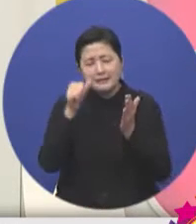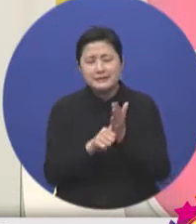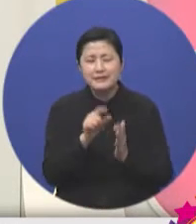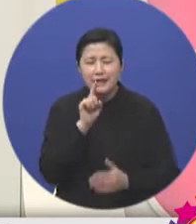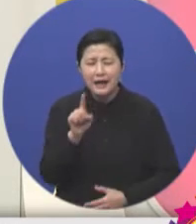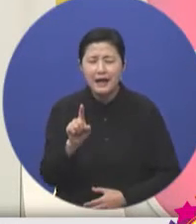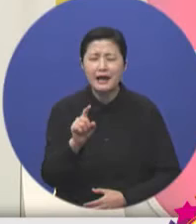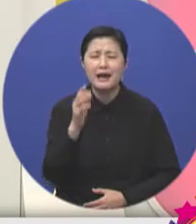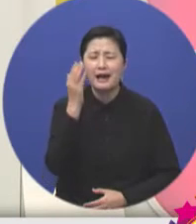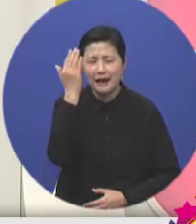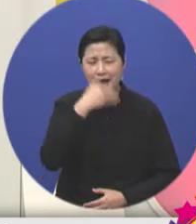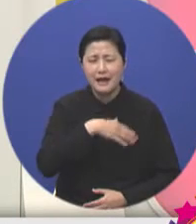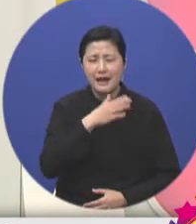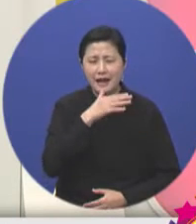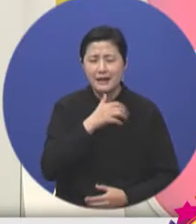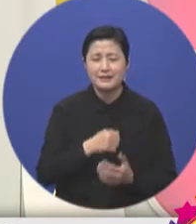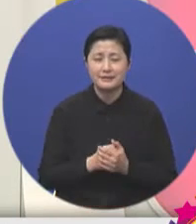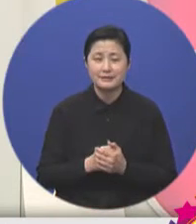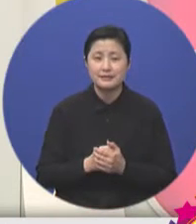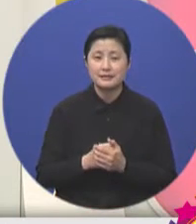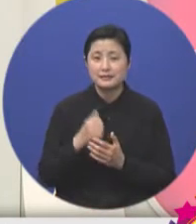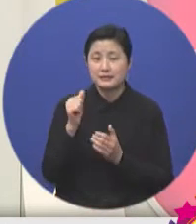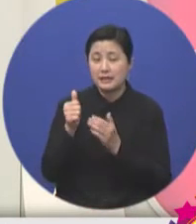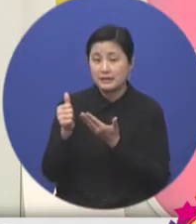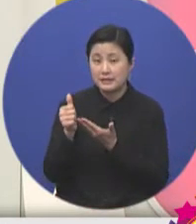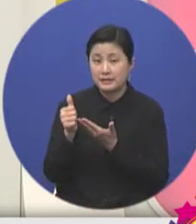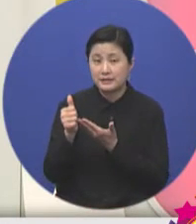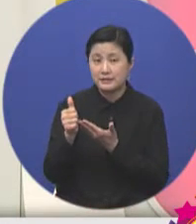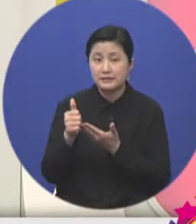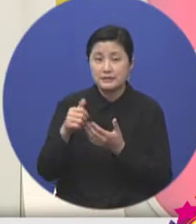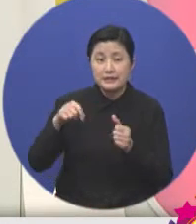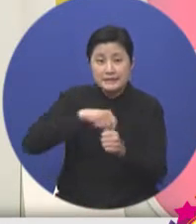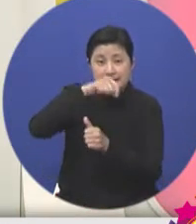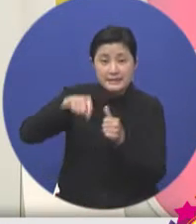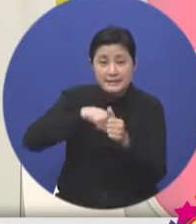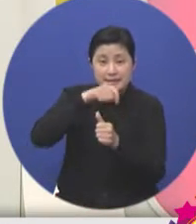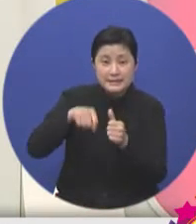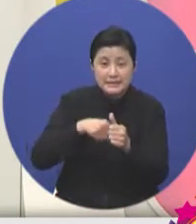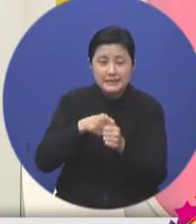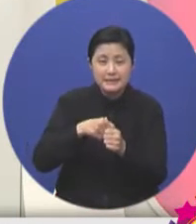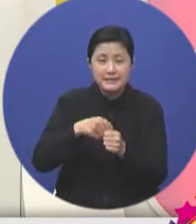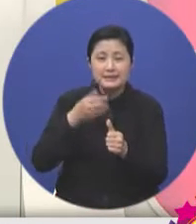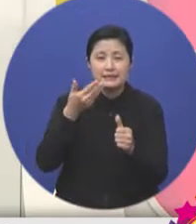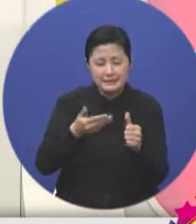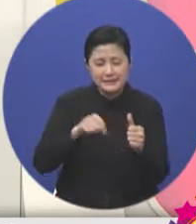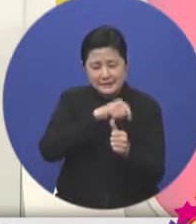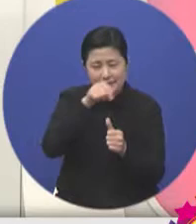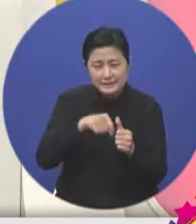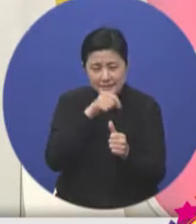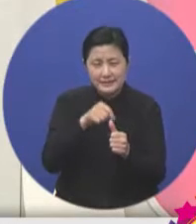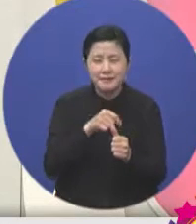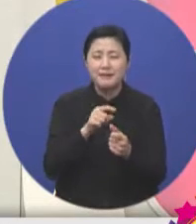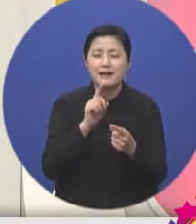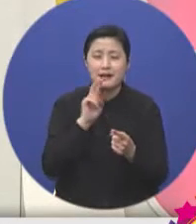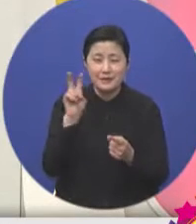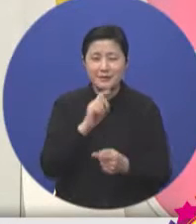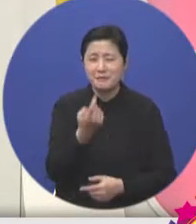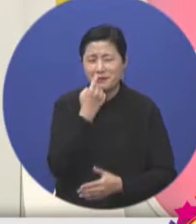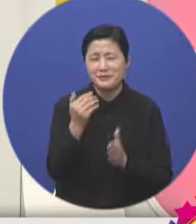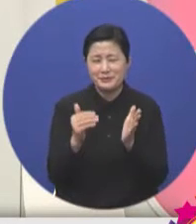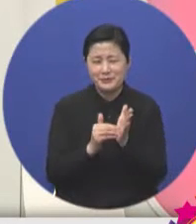그러고 MC로 나온 양반 그 칭칭감아라도 내가 배웠는데 그대를 칭칭 고맙습니다. 아, 그걸 배웠는데